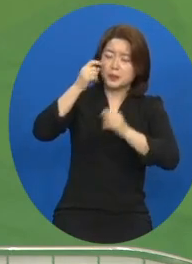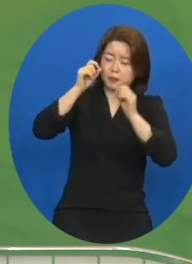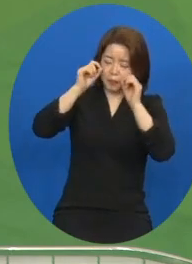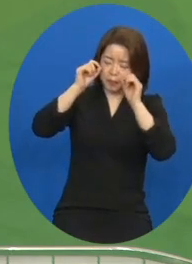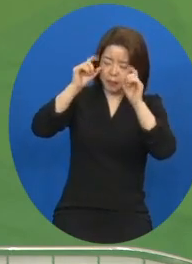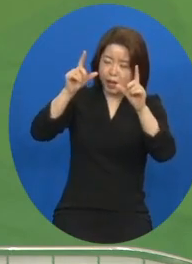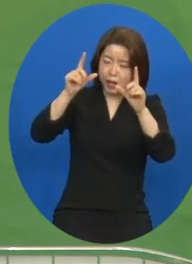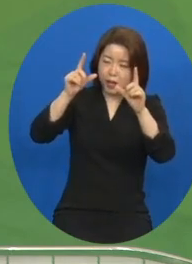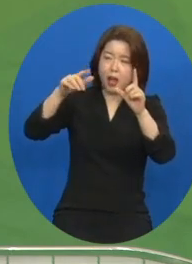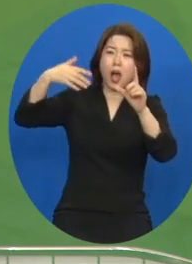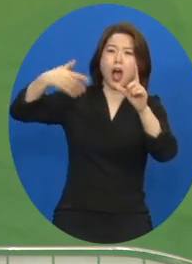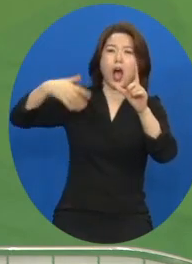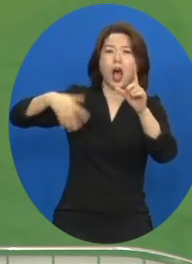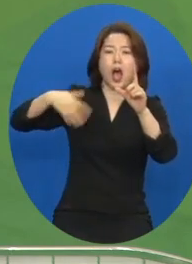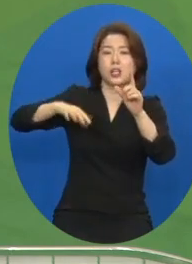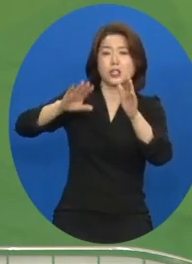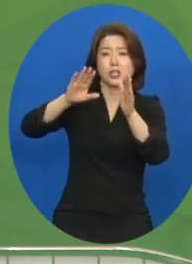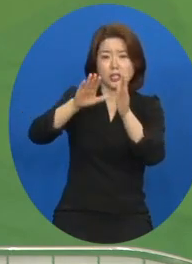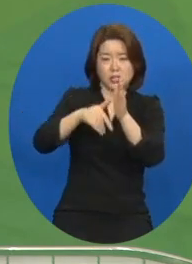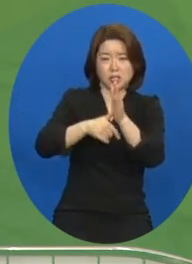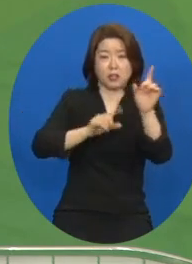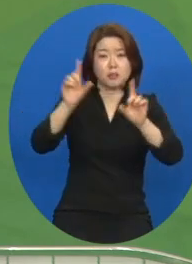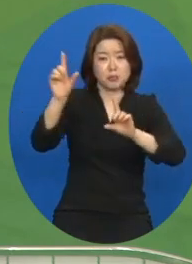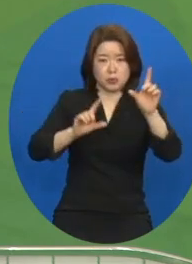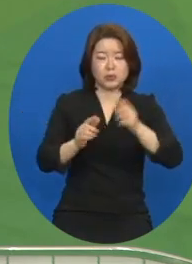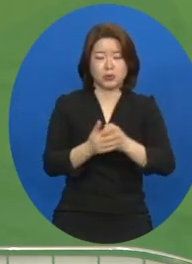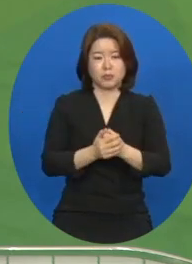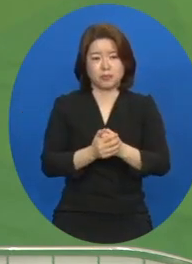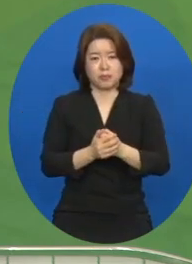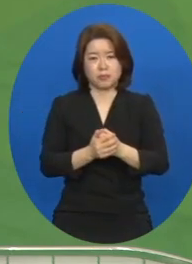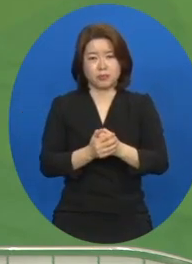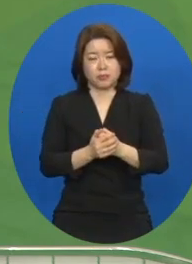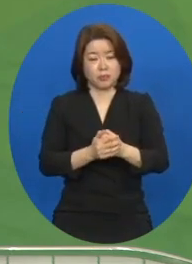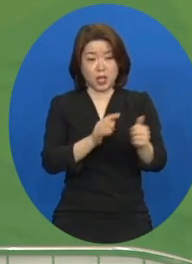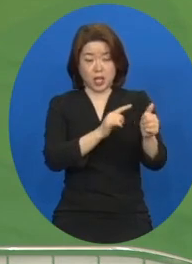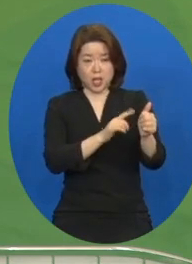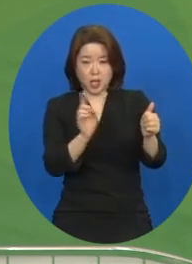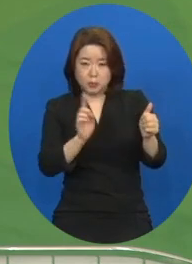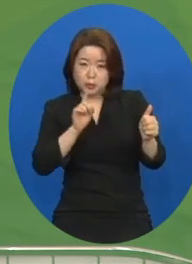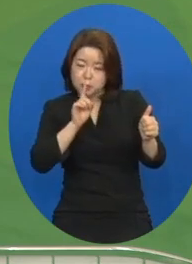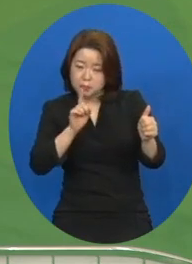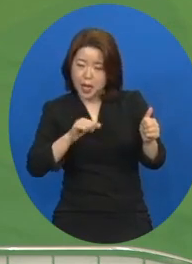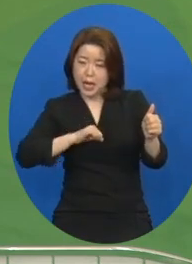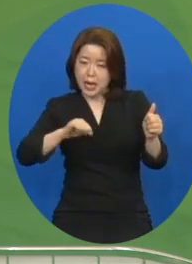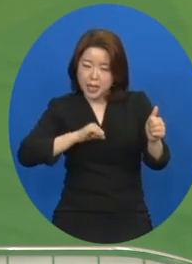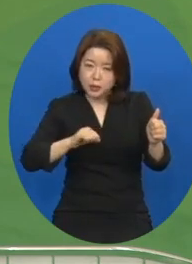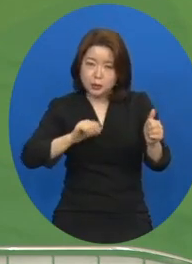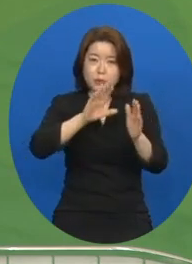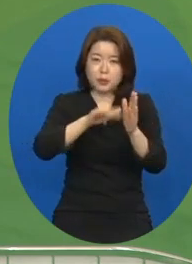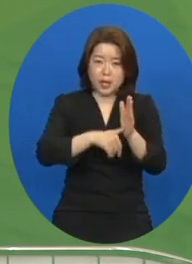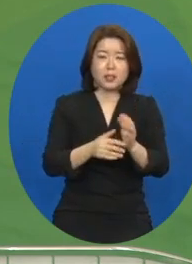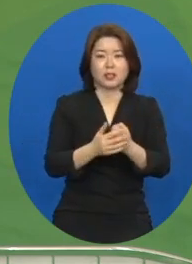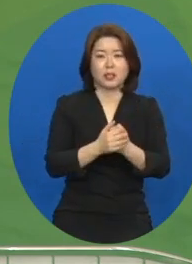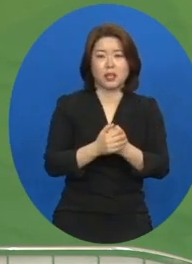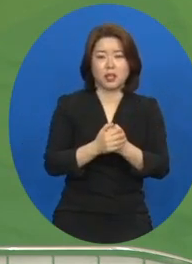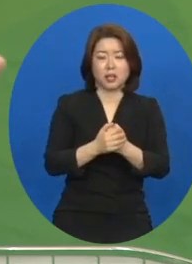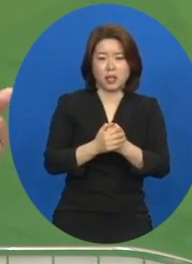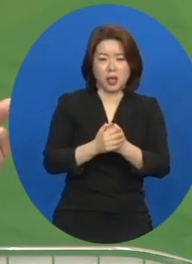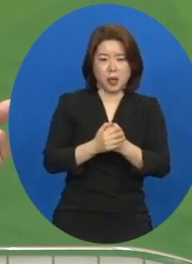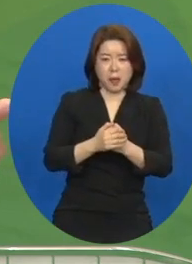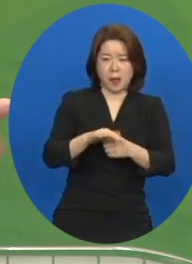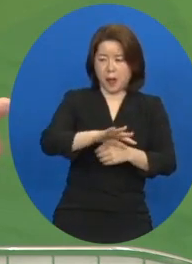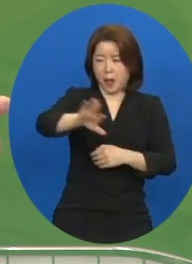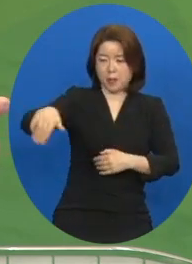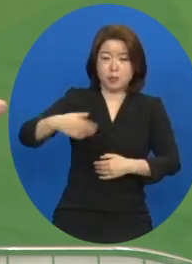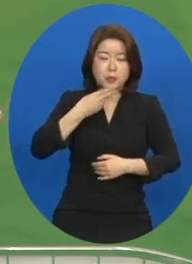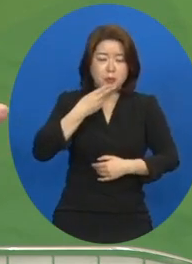못한 상태에 있는 것. 그가 무슨 말을 하거나 행동을 하거나 또는 아무도 없을 때